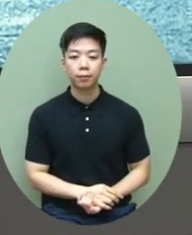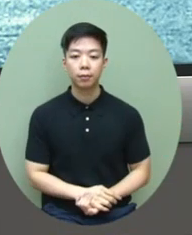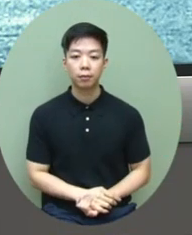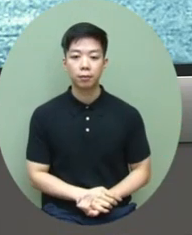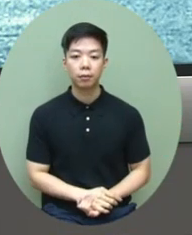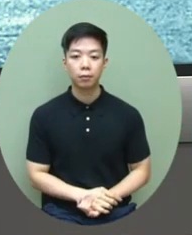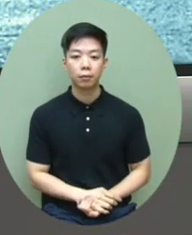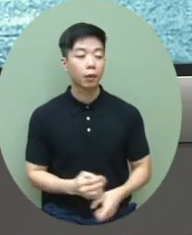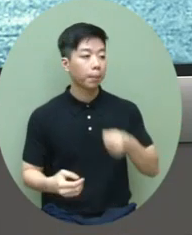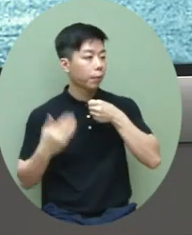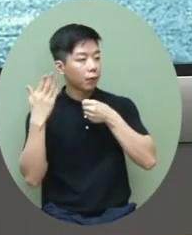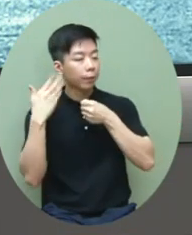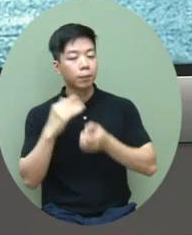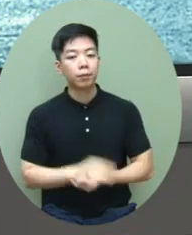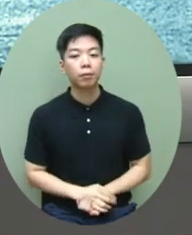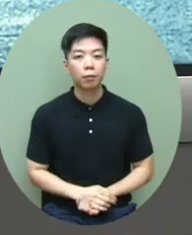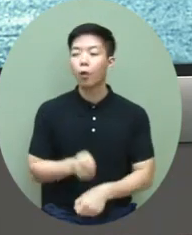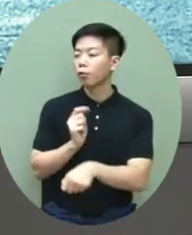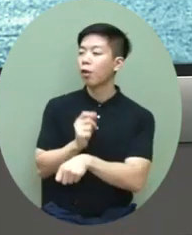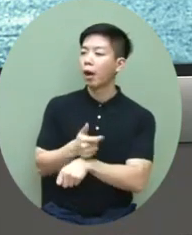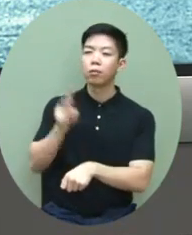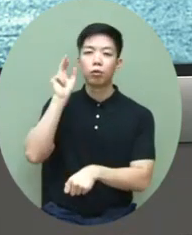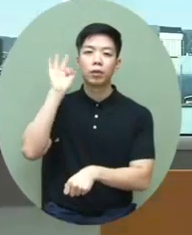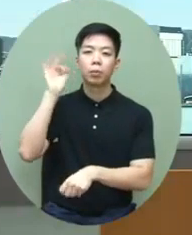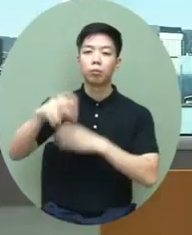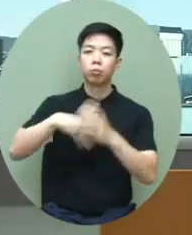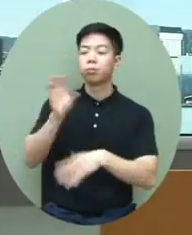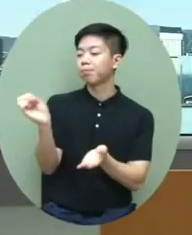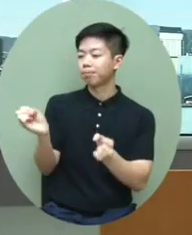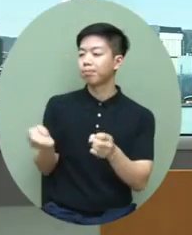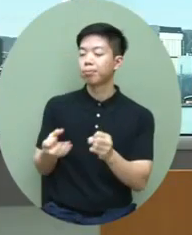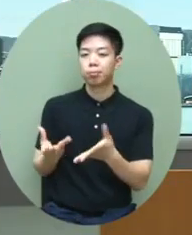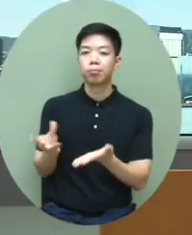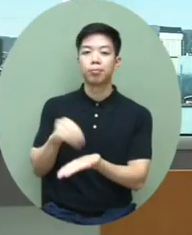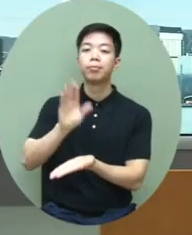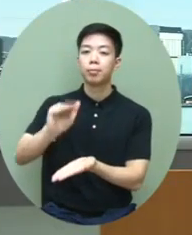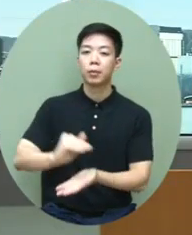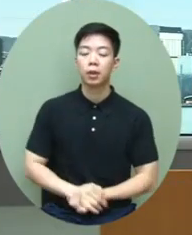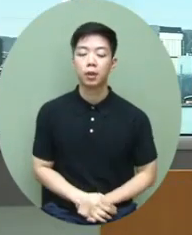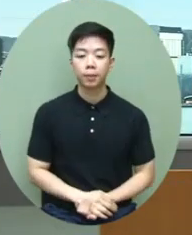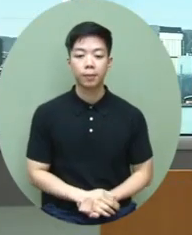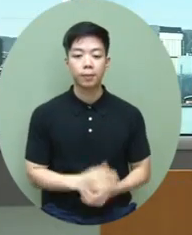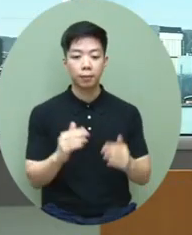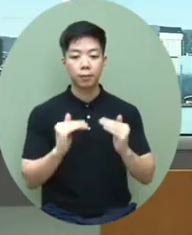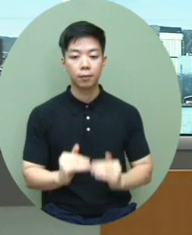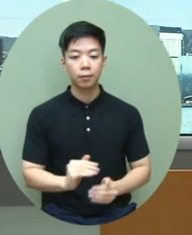好快嘅，就係要傾，我哋呢幾日都傾到嘅啦嚇。 下一題啊，左手邊前排呢位女